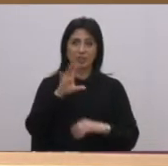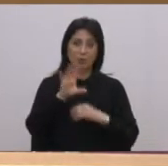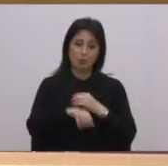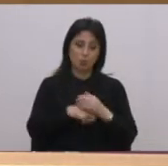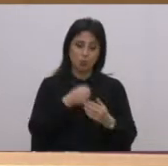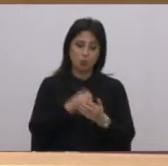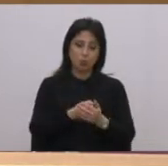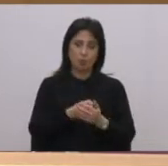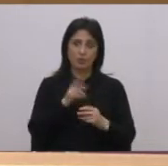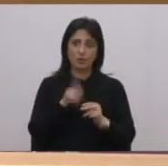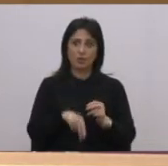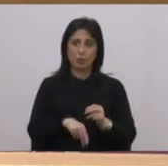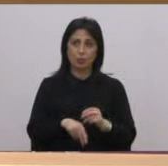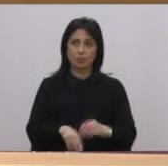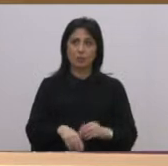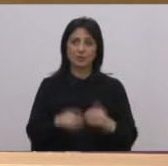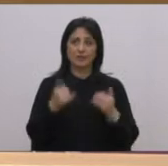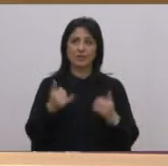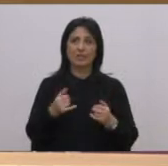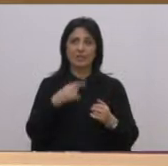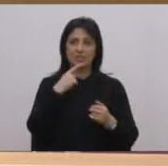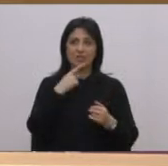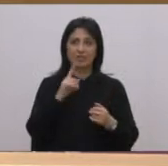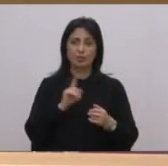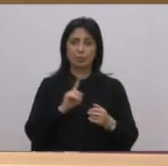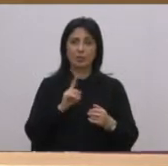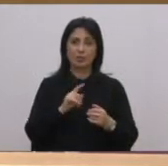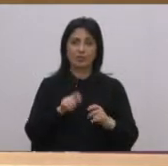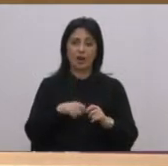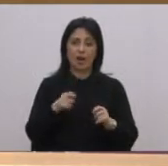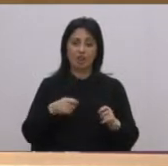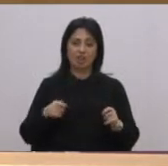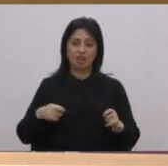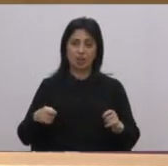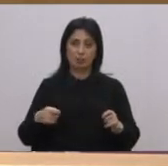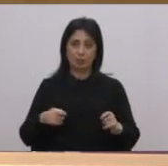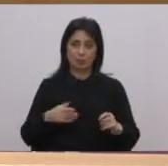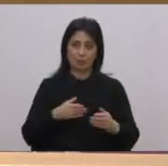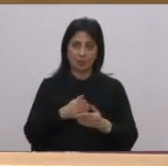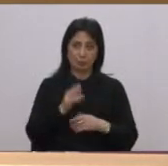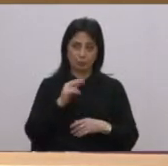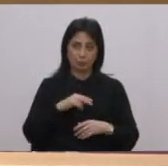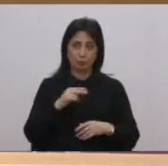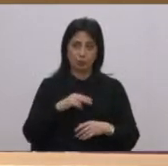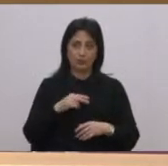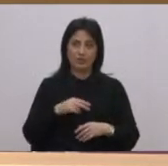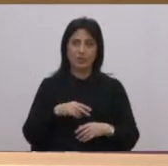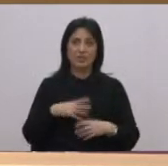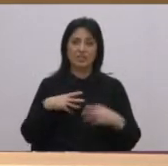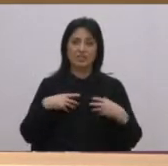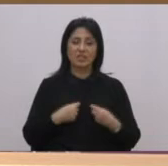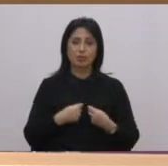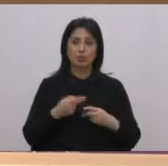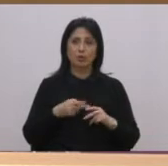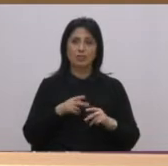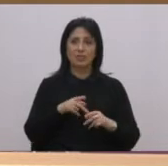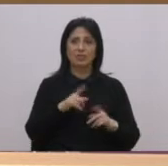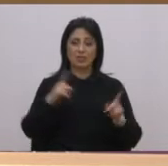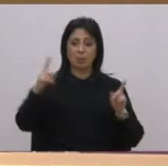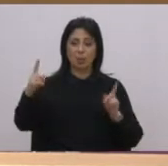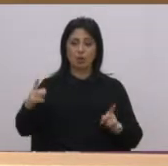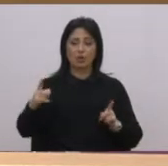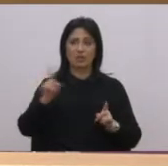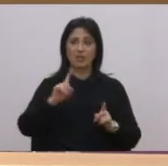ბოლომდე დასრულდებოდა. Დღეს ახსენეთ რომ გაჭიანურდა ამ მიმართულებით მუშაობა და სამწუხაროდ ის მონაკვეთი